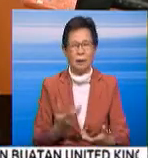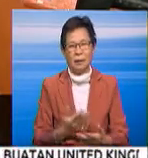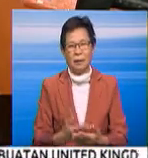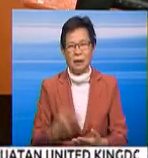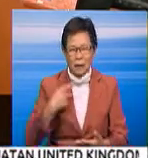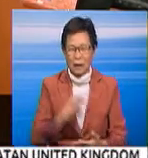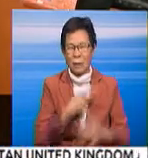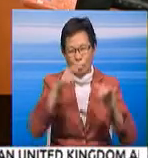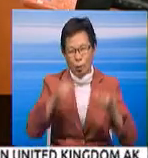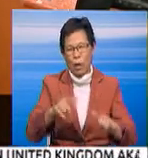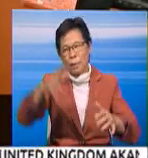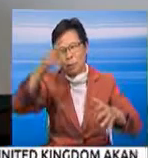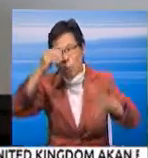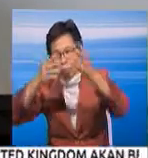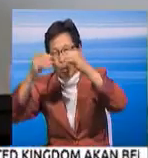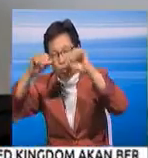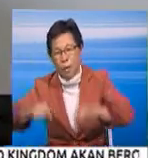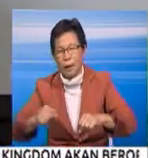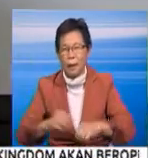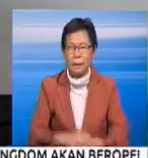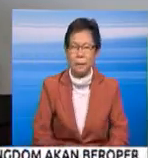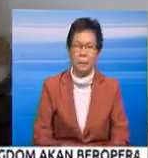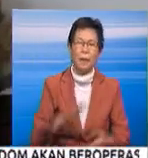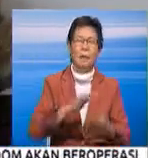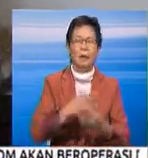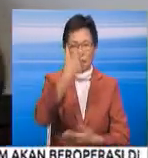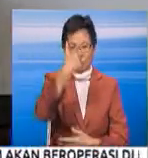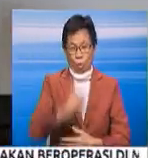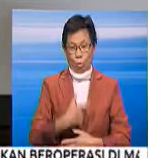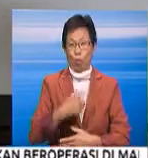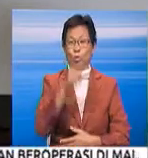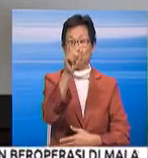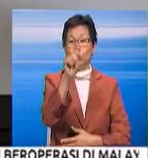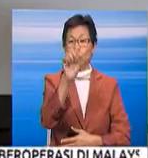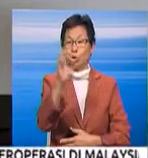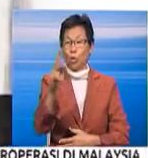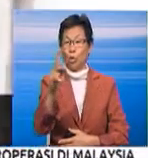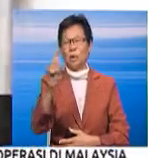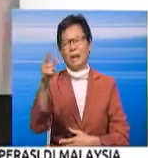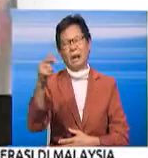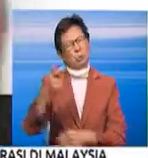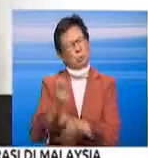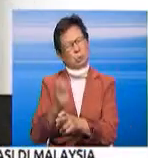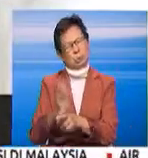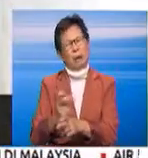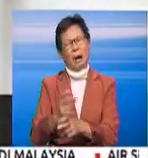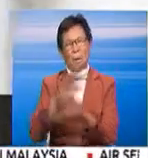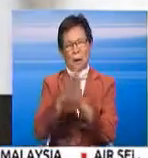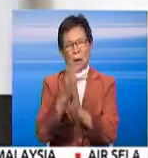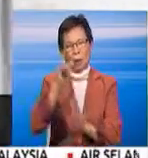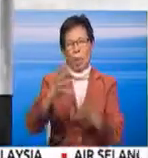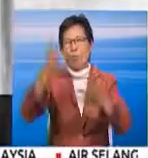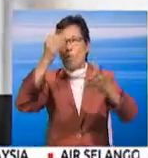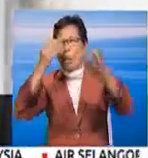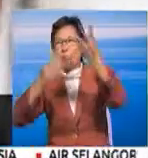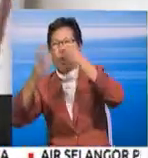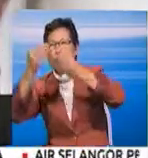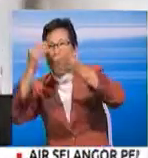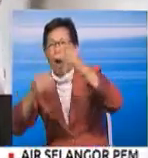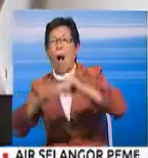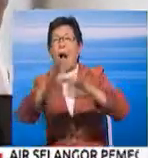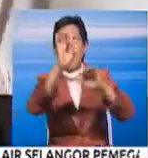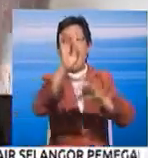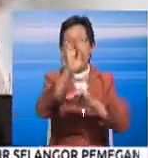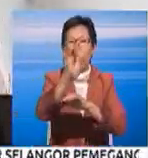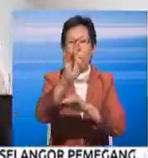kita boleh menguasai. Menjadi seorang tok dalang bukan tugas mudah kerana beliau perlu menguasai sekurang-kurangnya